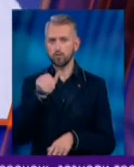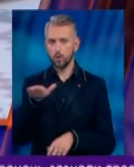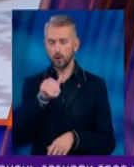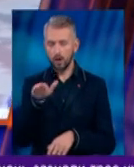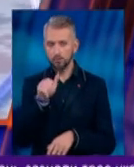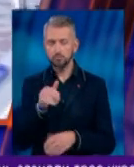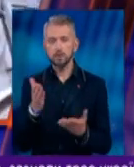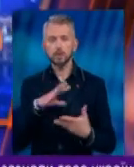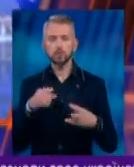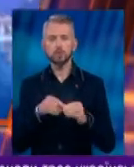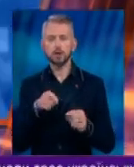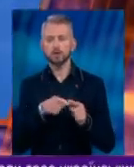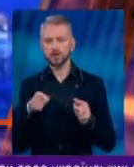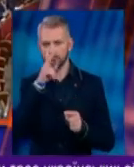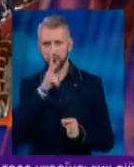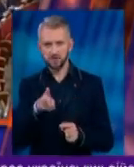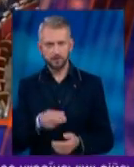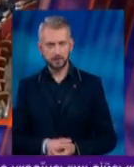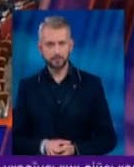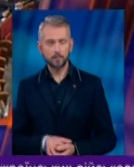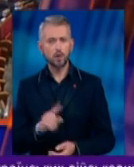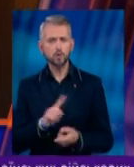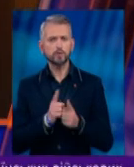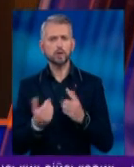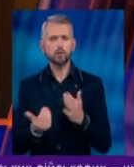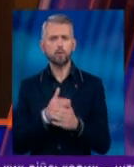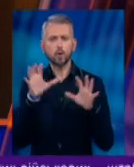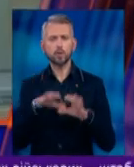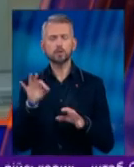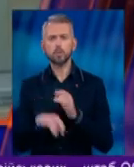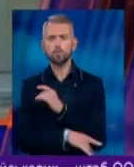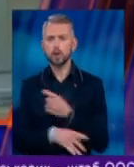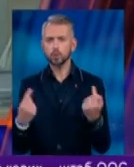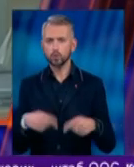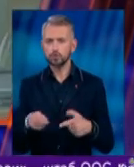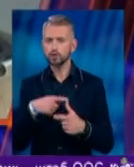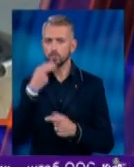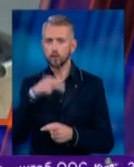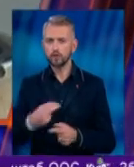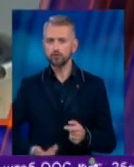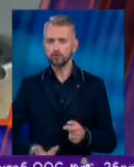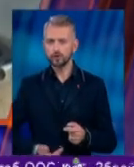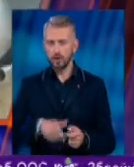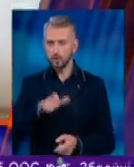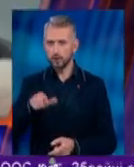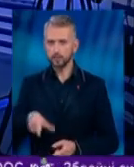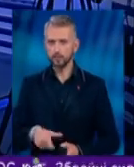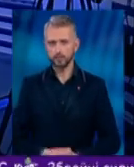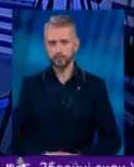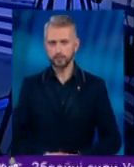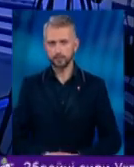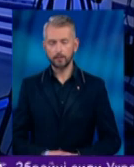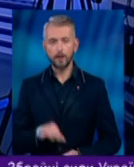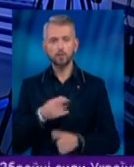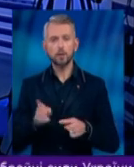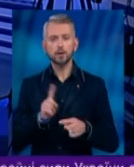роботи за 2 місяці? Що змінить новий кодекс про банкрутство? Чи покращиться життя фізосіб?